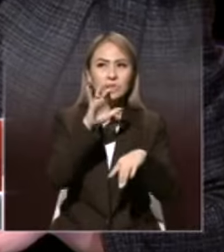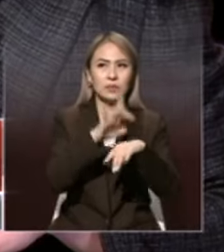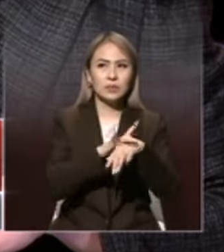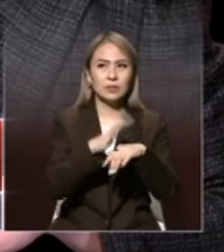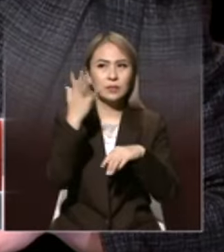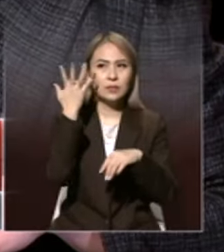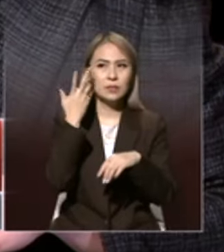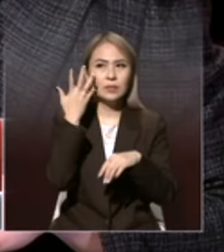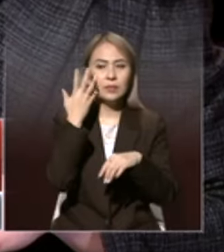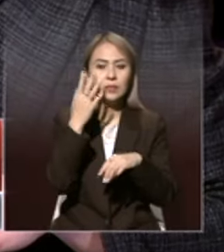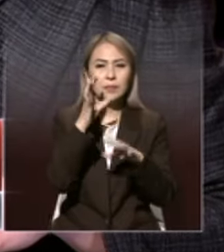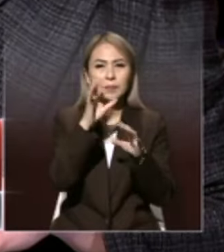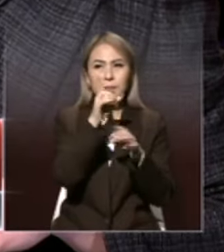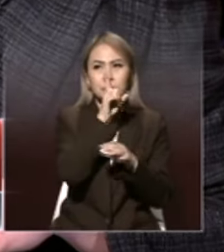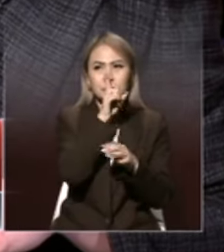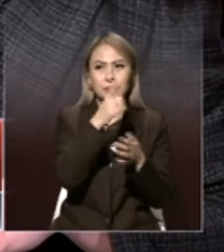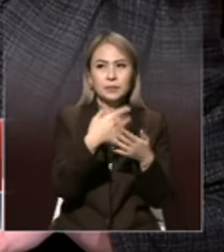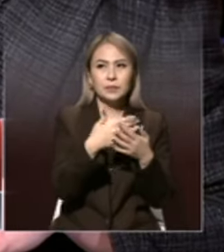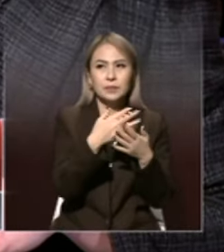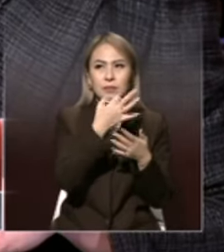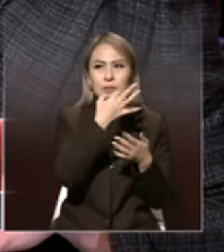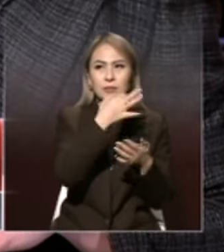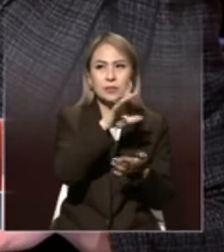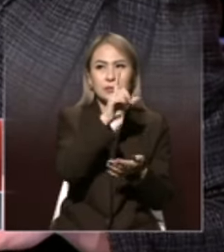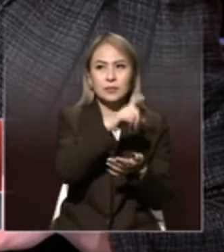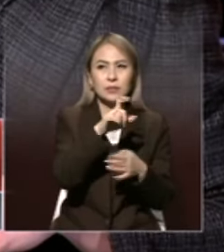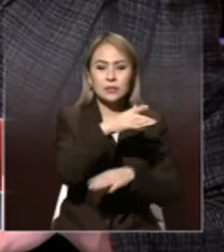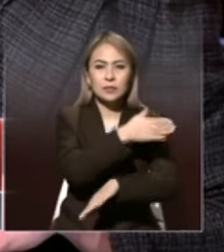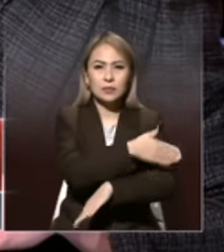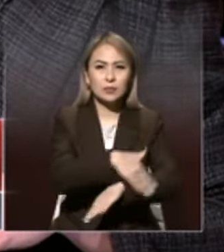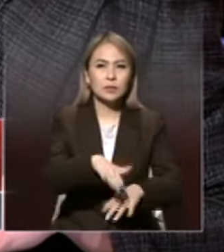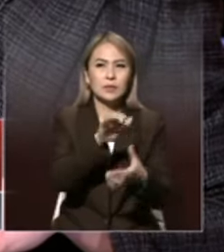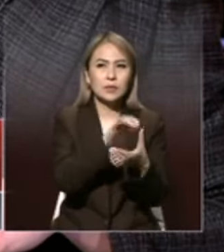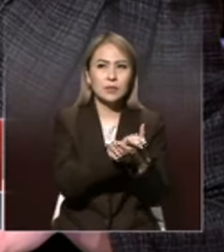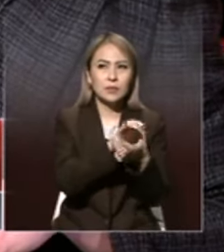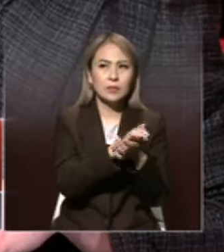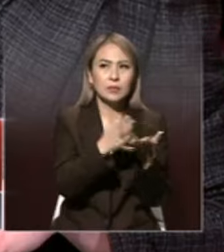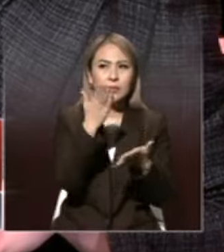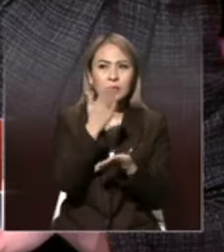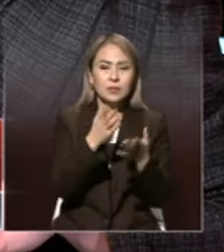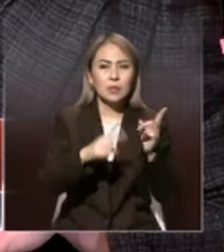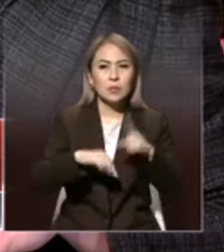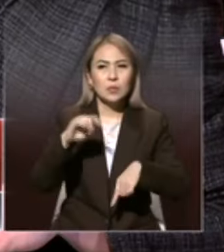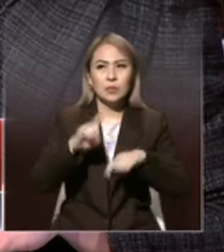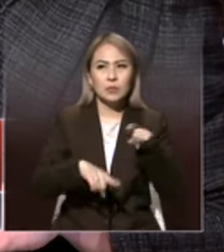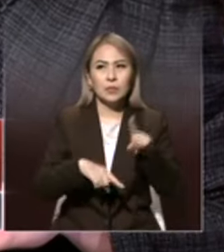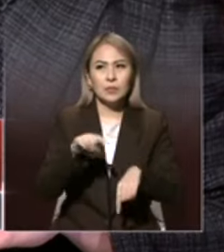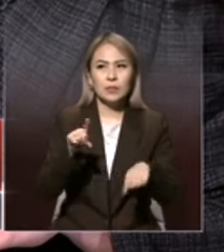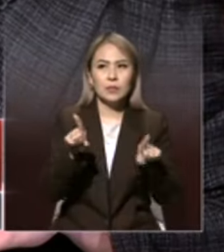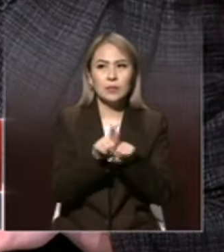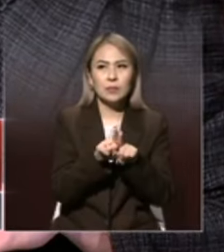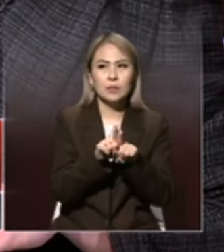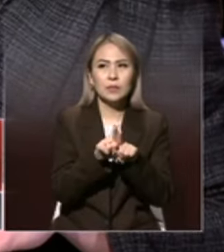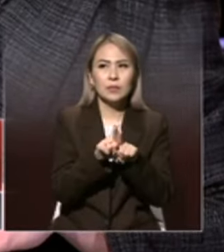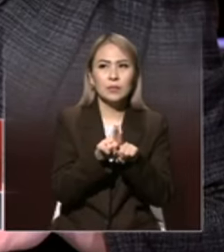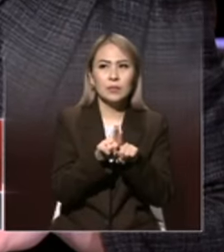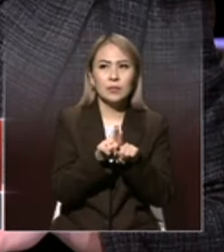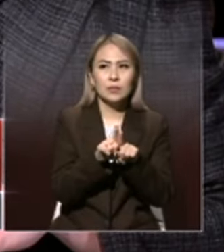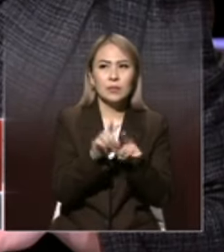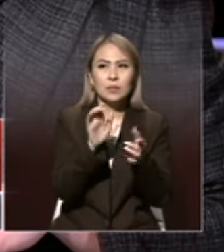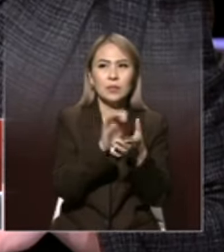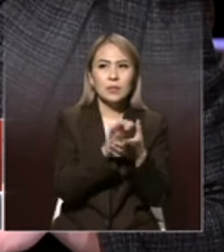көз жұма қарамай, мысалға кез келген көшедегі таныстарында болсын, өздерінің туыстарында болсын, таныс емес